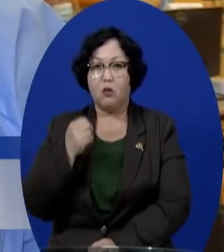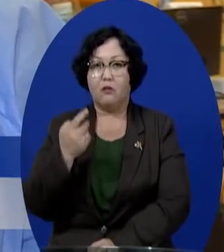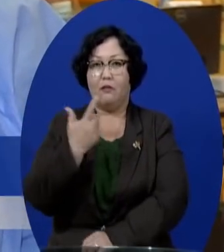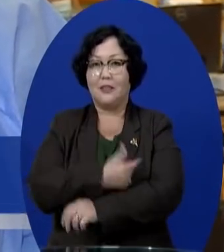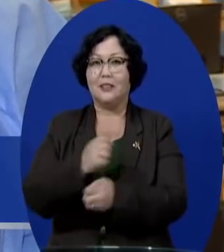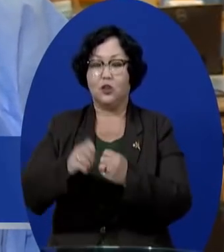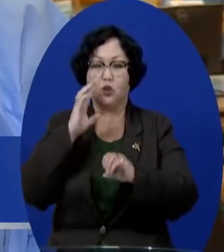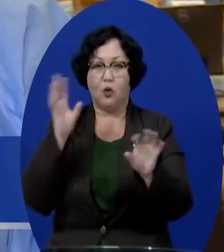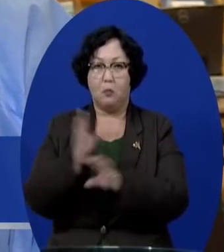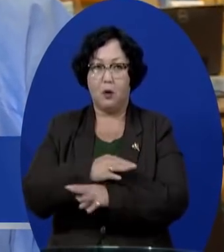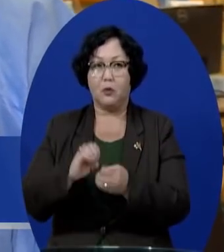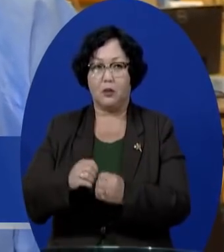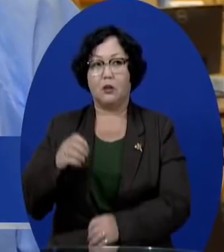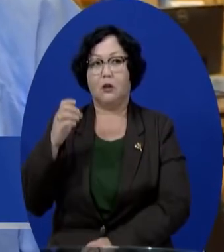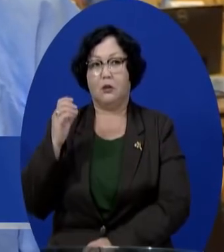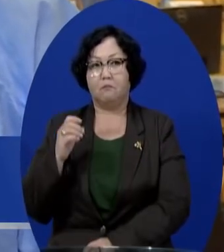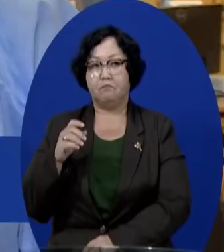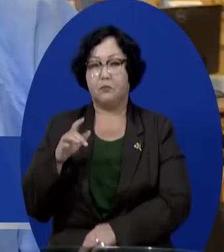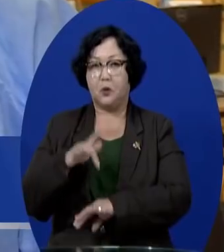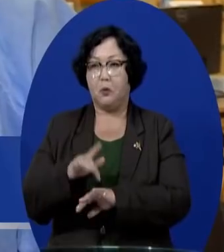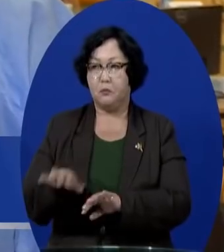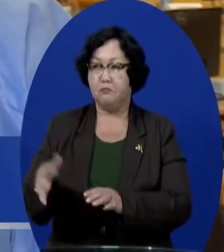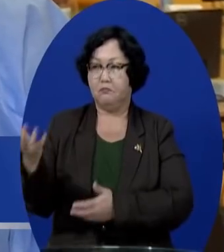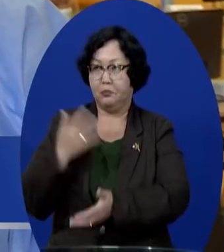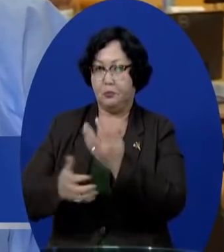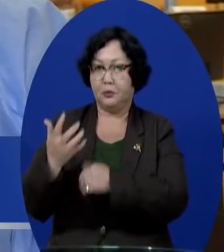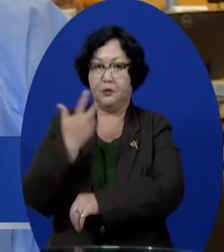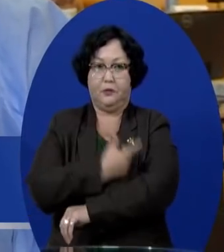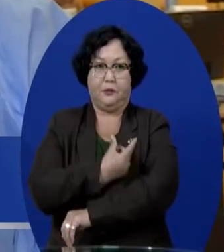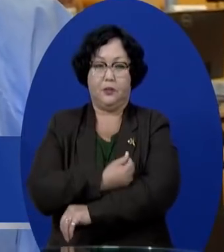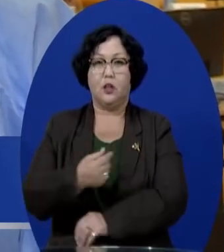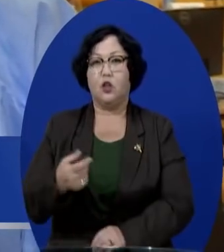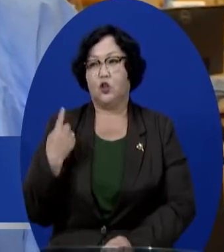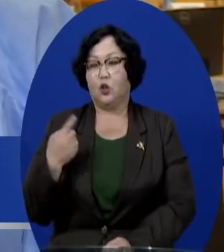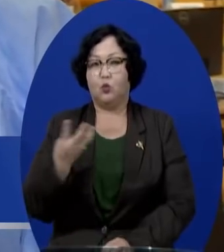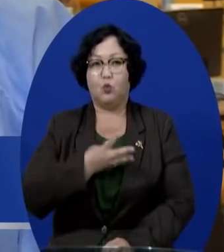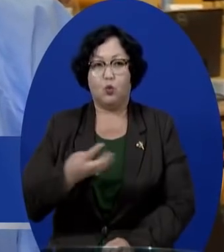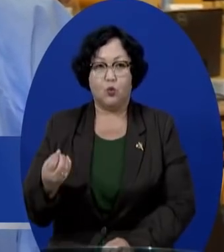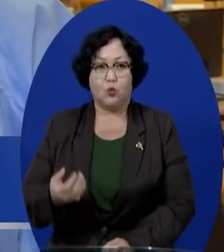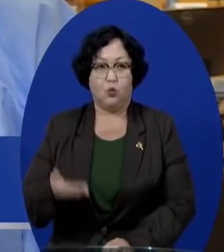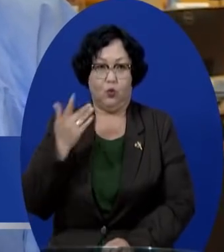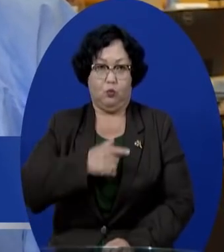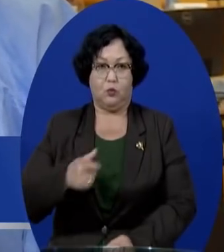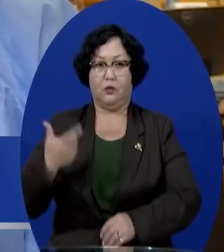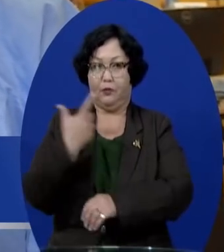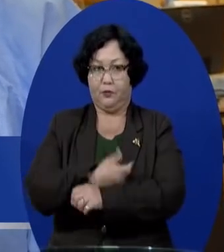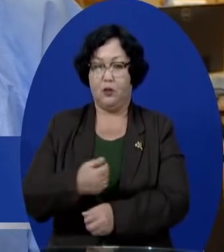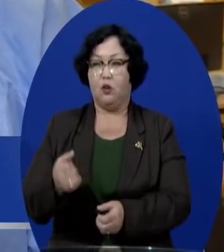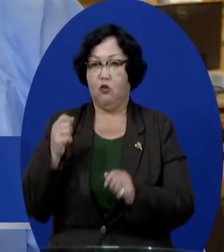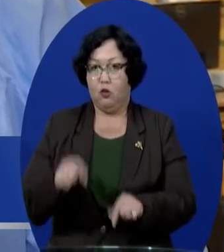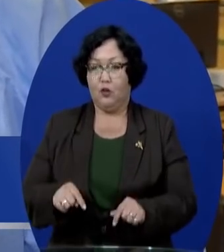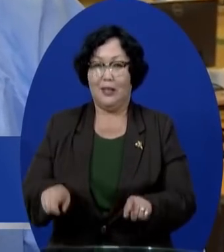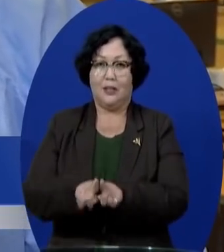явж цэрцэг байгуулад явж байгаа. Өчигдөр нэг 400 орчим албан хаагчд амрагдсан. Өнөөдөр бас 400 орчим албан